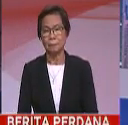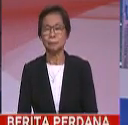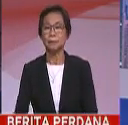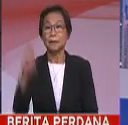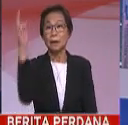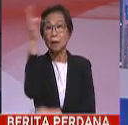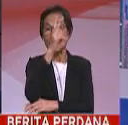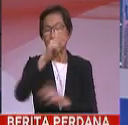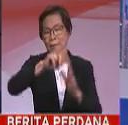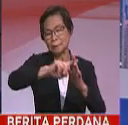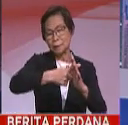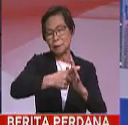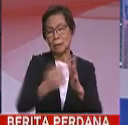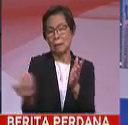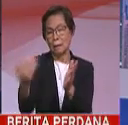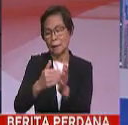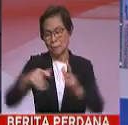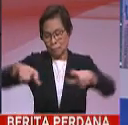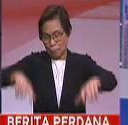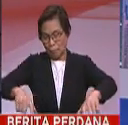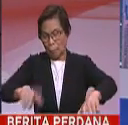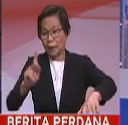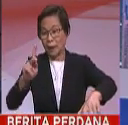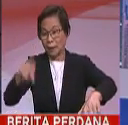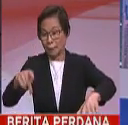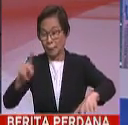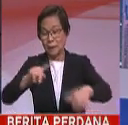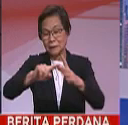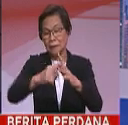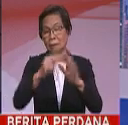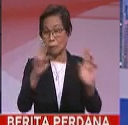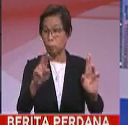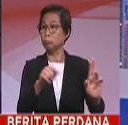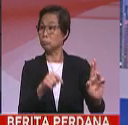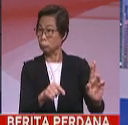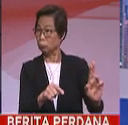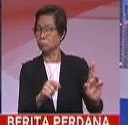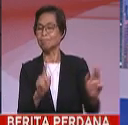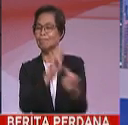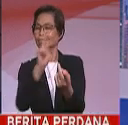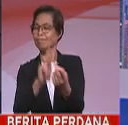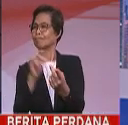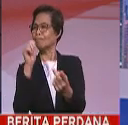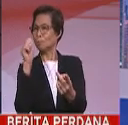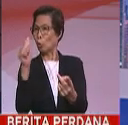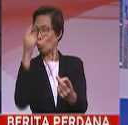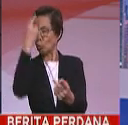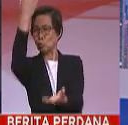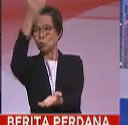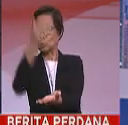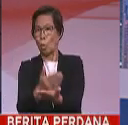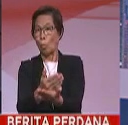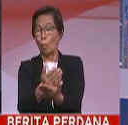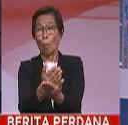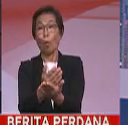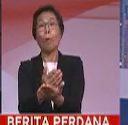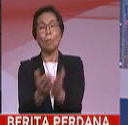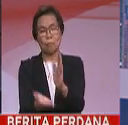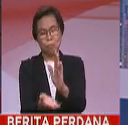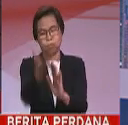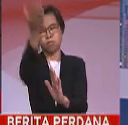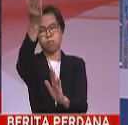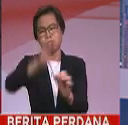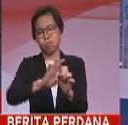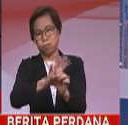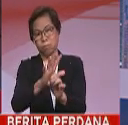Tindakan kerajaan menguatkuasakan semula PKP bermula Rabu ini adalah satu tindakan yang tepat bagi mengekang peningkatan kes